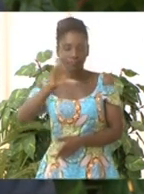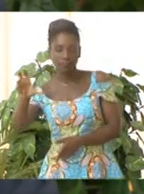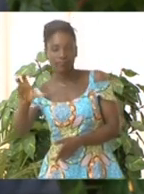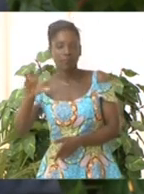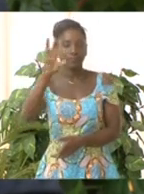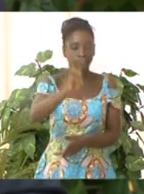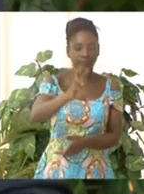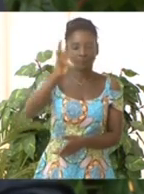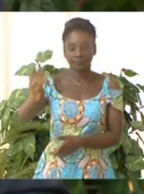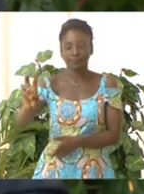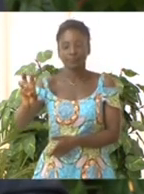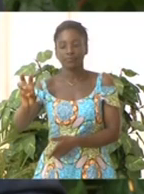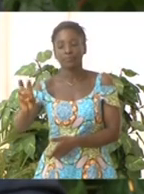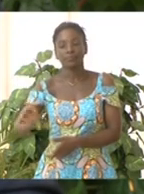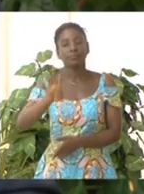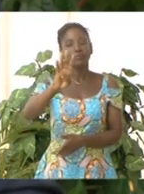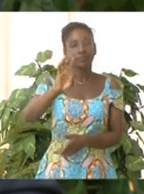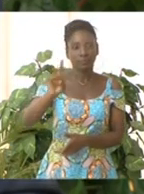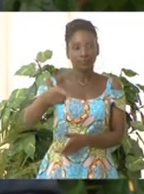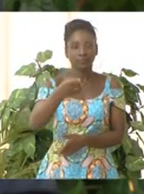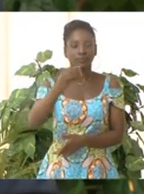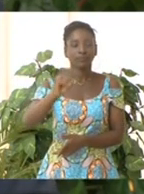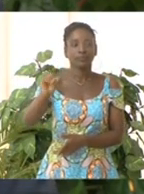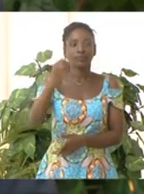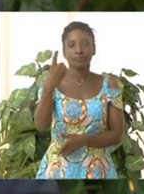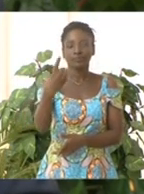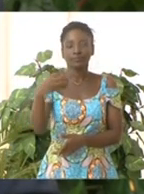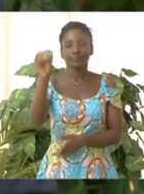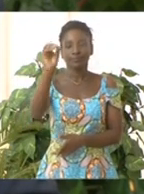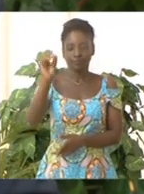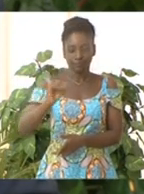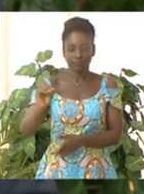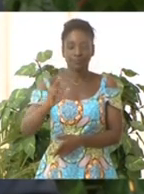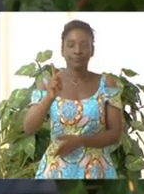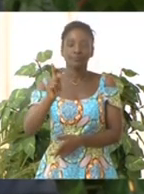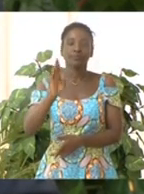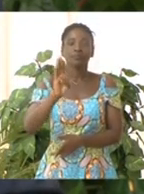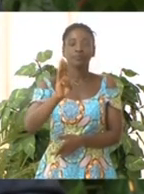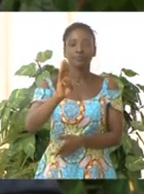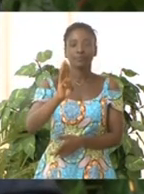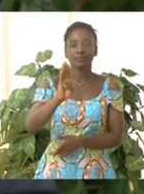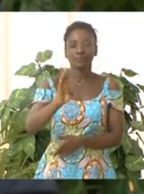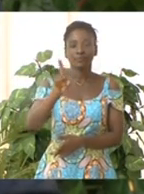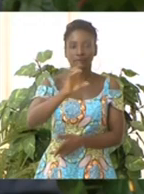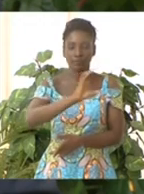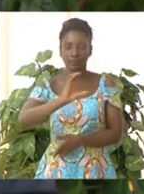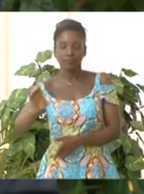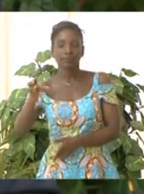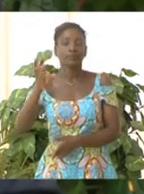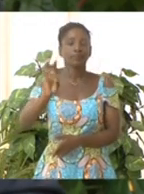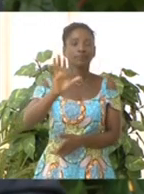366, soit 4,01%. Kwadio Conan Bertin,